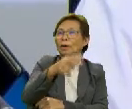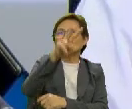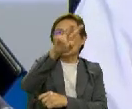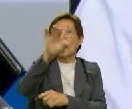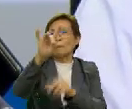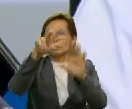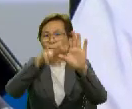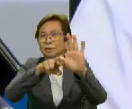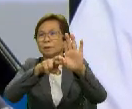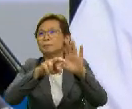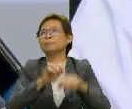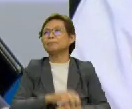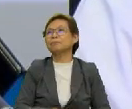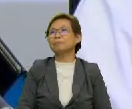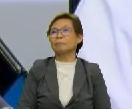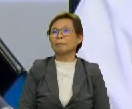28 kerusi,